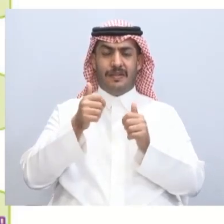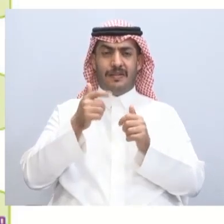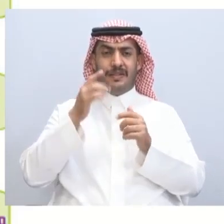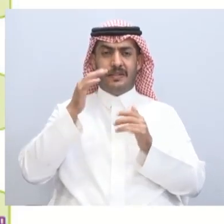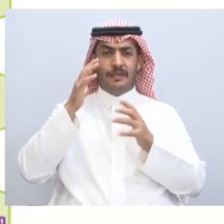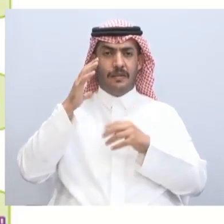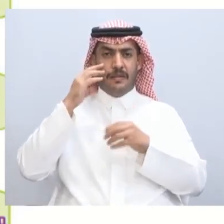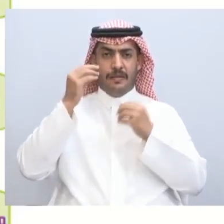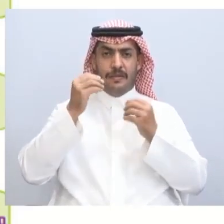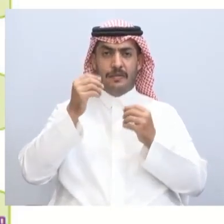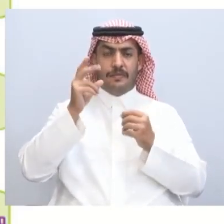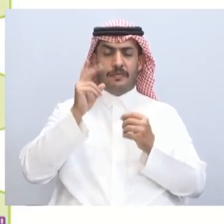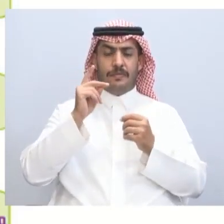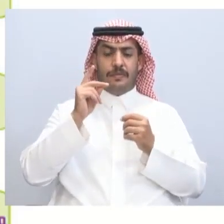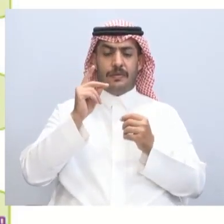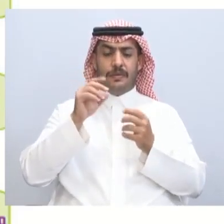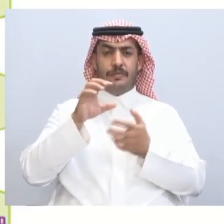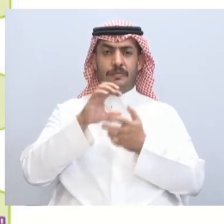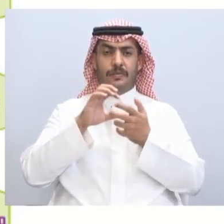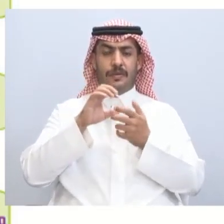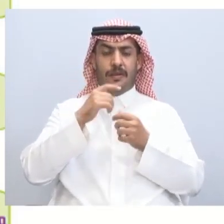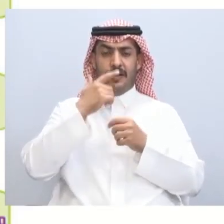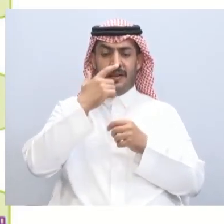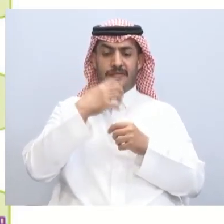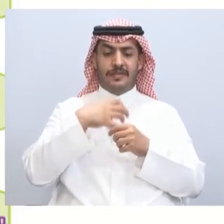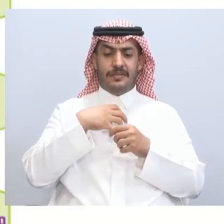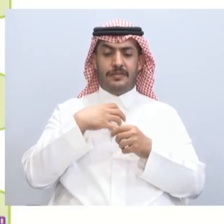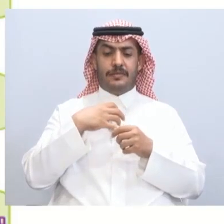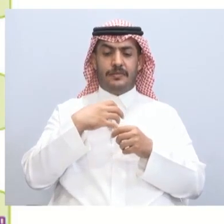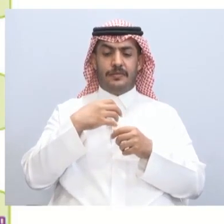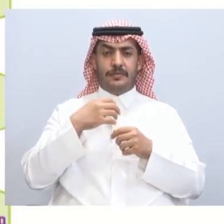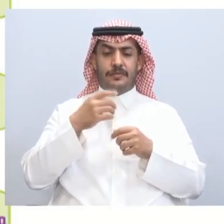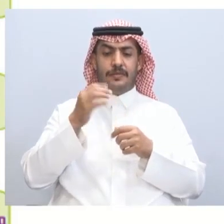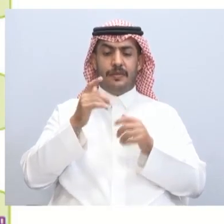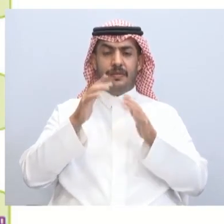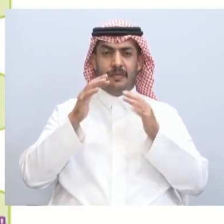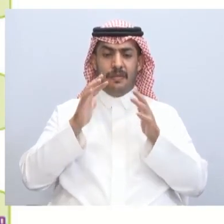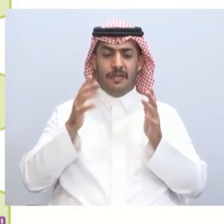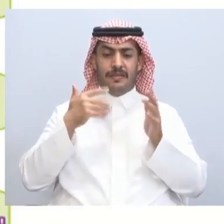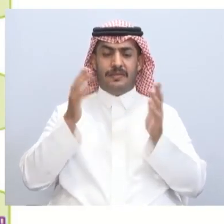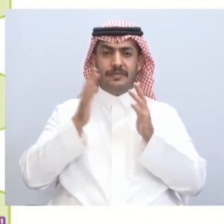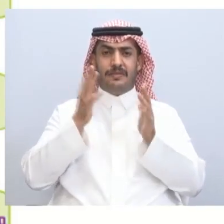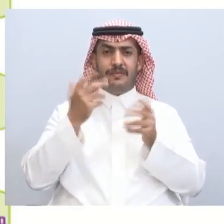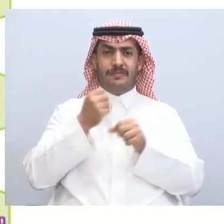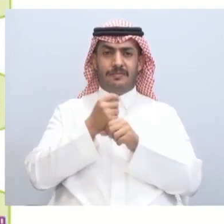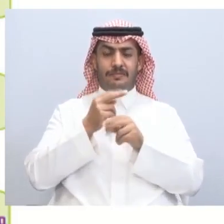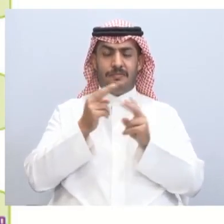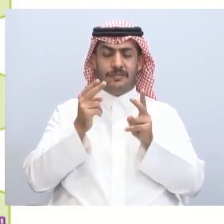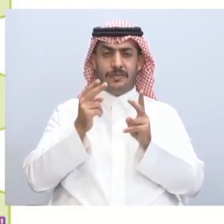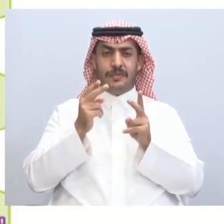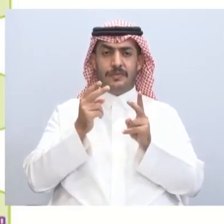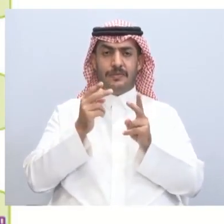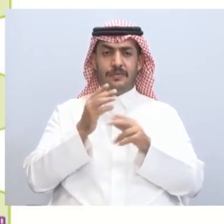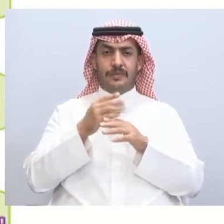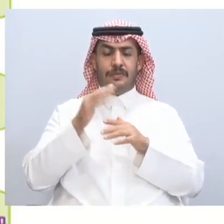التركيز ايضا من المشكلات النفسيه الاحباط والتردد في الامور